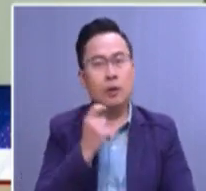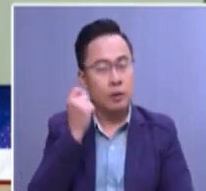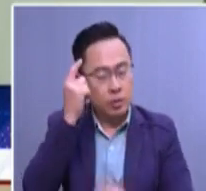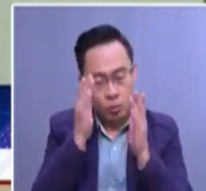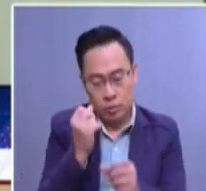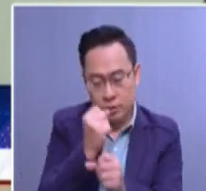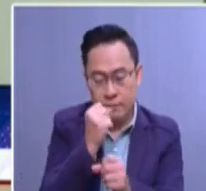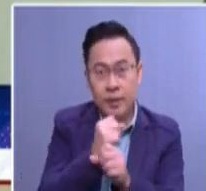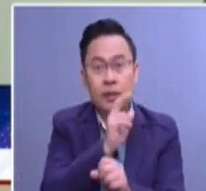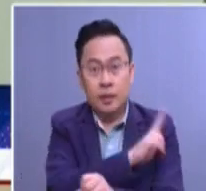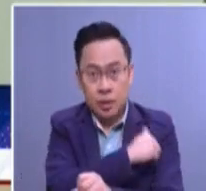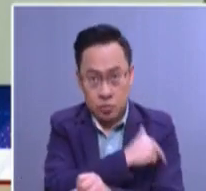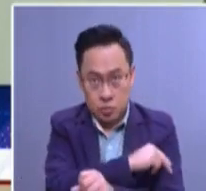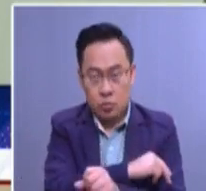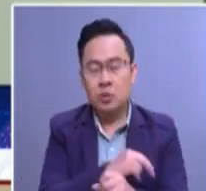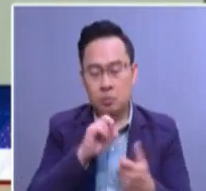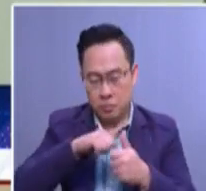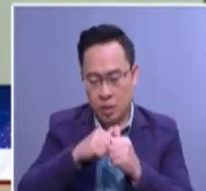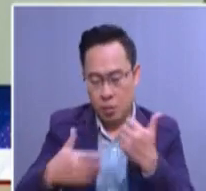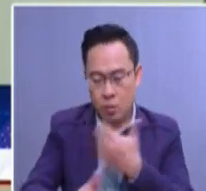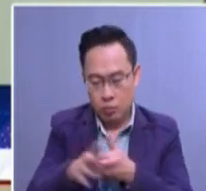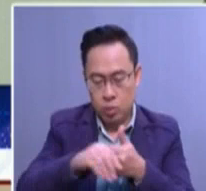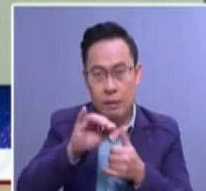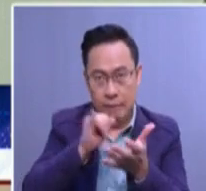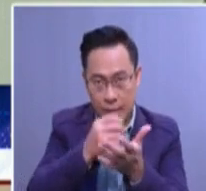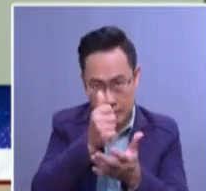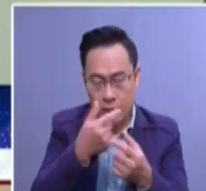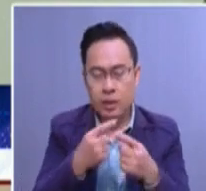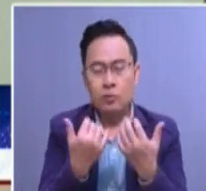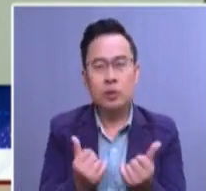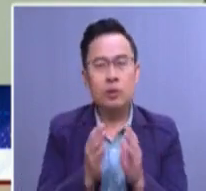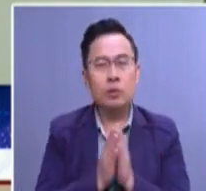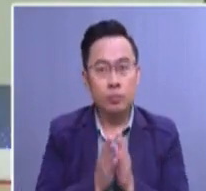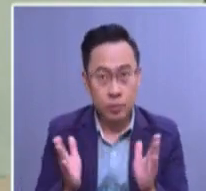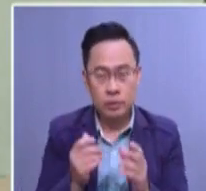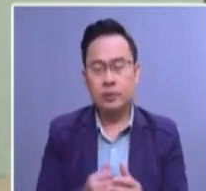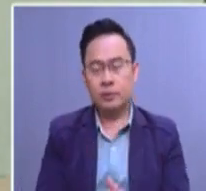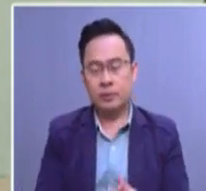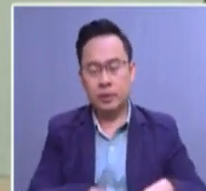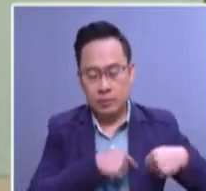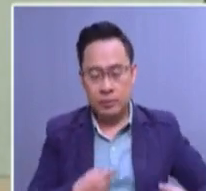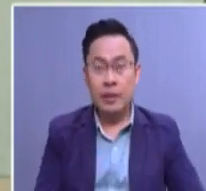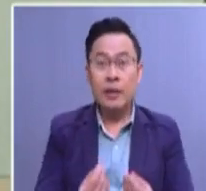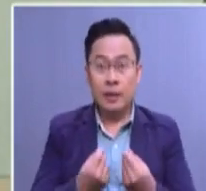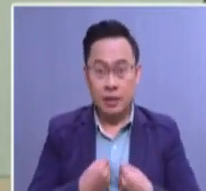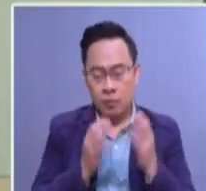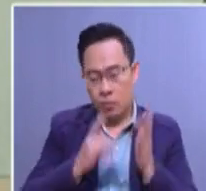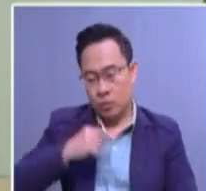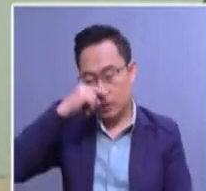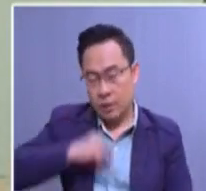ผมก็ต้องขอขอบพระคุณในนามรัฐบาลนะครับนี่เป็นกำลังใจที่จะทำให้เห็นว่าเมืองไทยนั้น